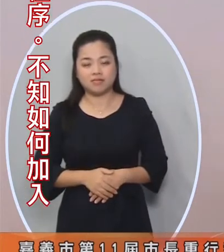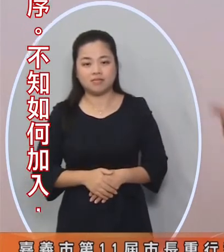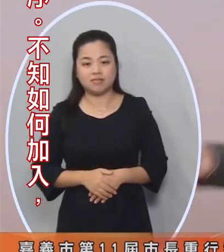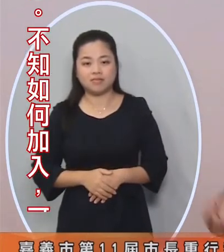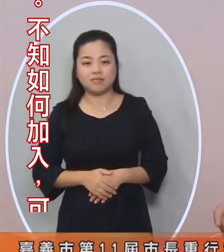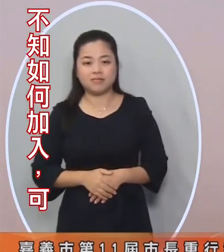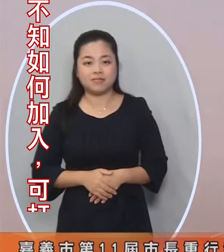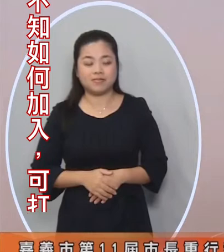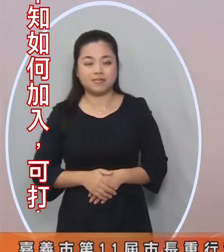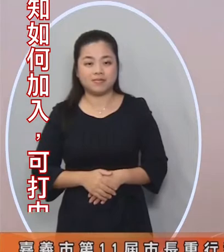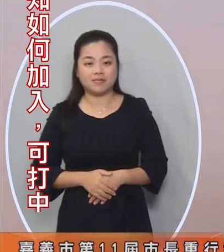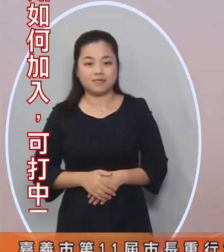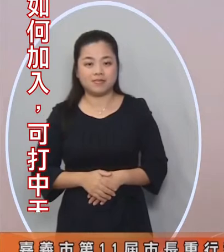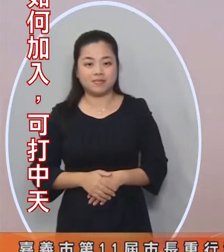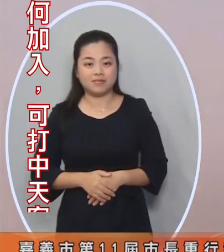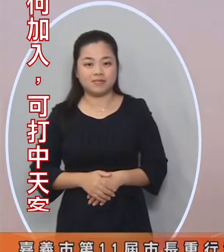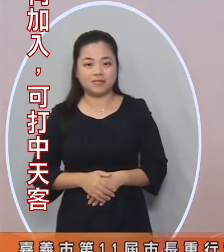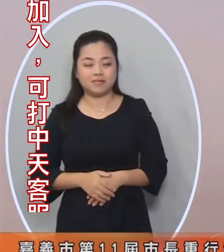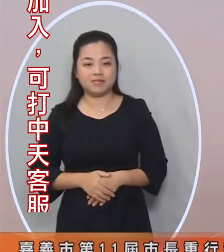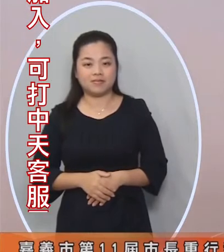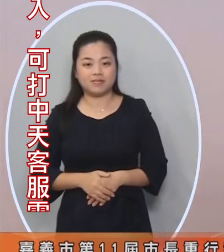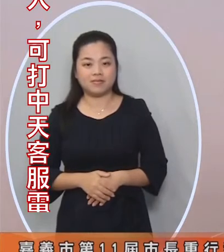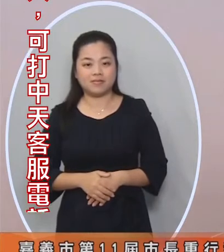，power balance，